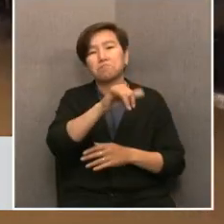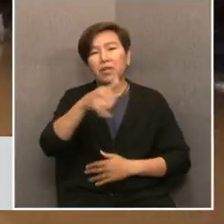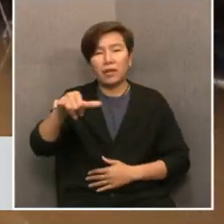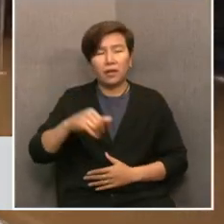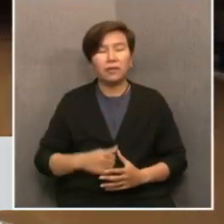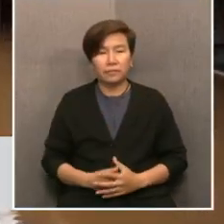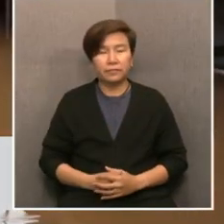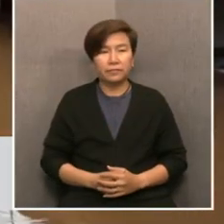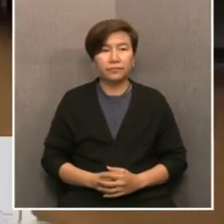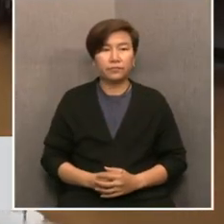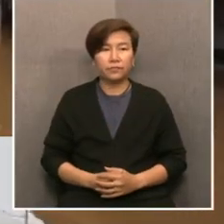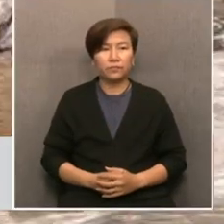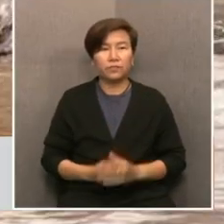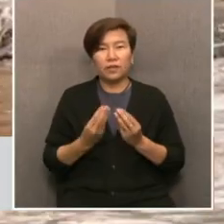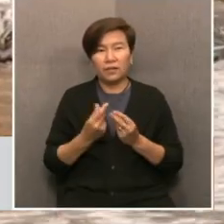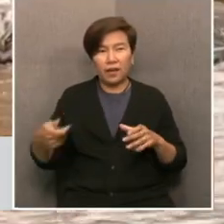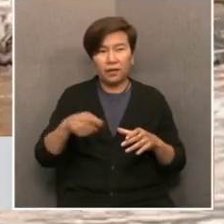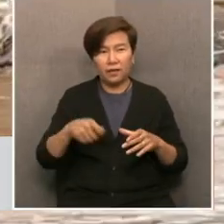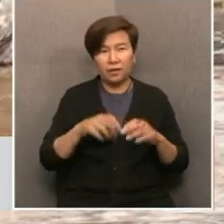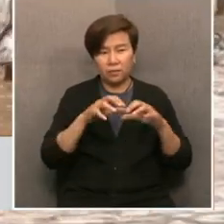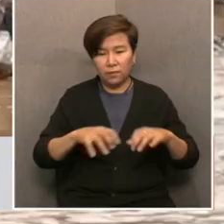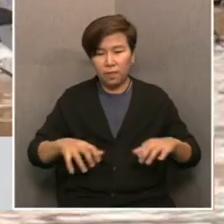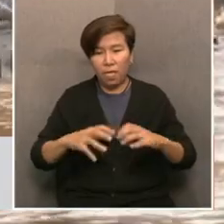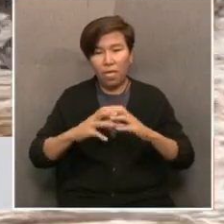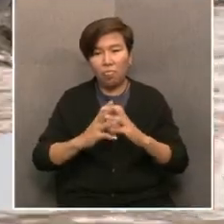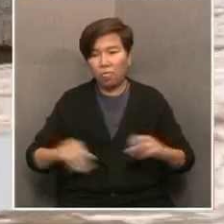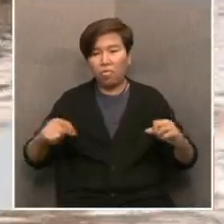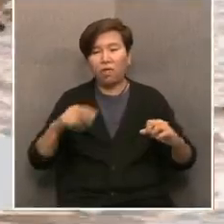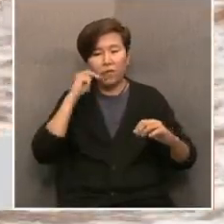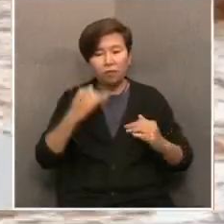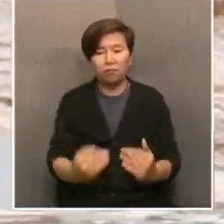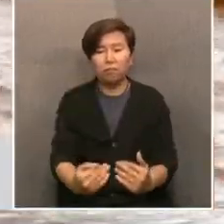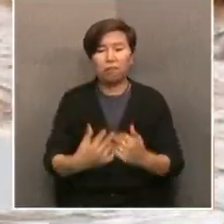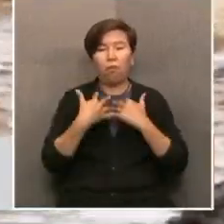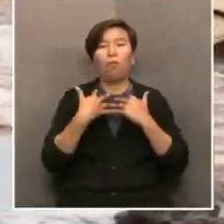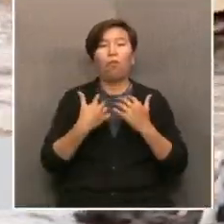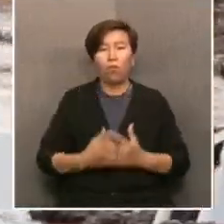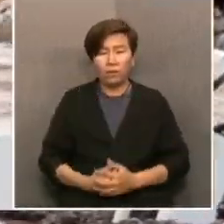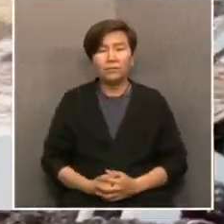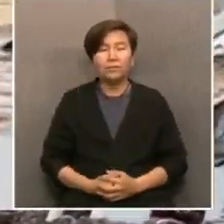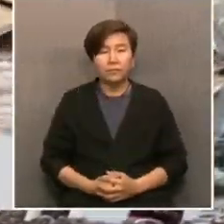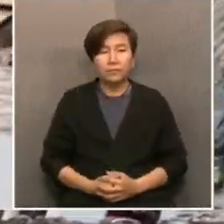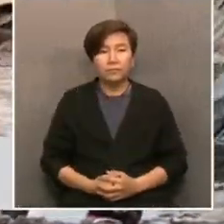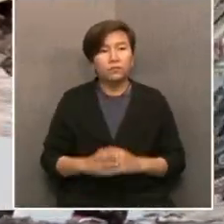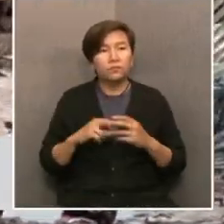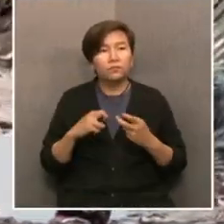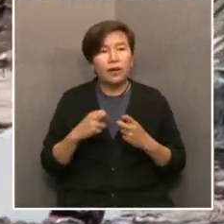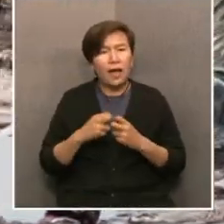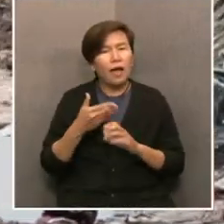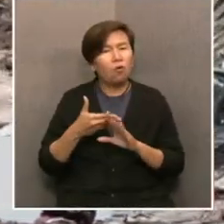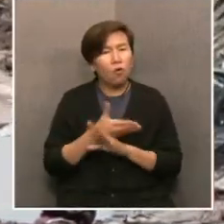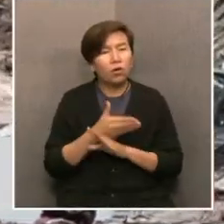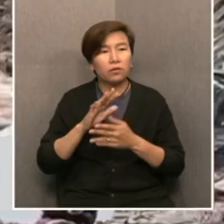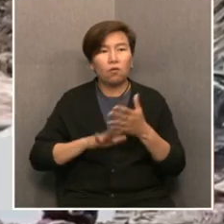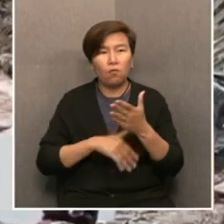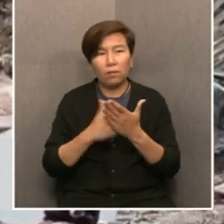พังปัญหากระสอบทรายที่เรากั้นไว้พังนะครับน้ำเข้ามาพอมันเกิดปัญหาขึ้นมาแบบนี้สิ่งที่เราจะต้องวางแผนไว้คือ